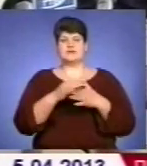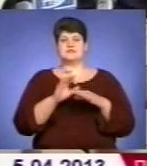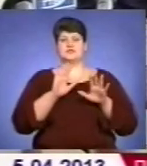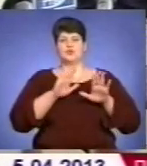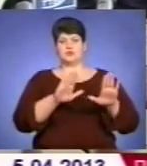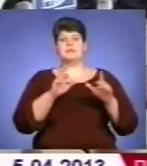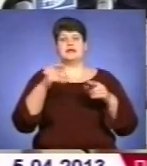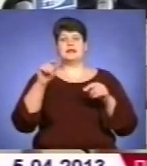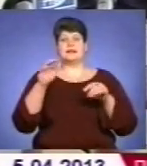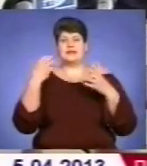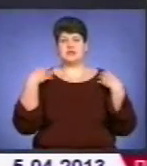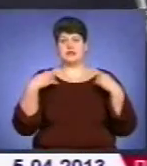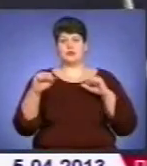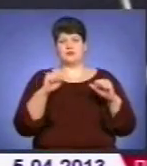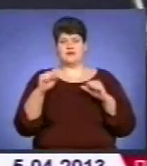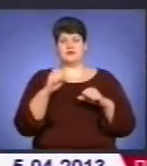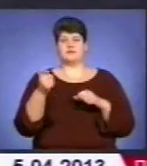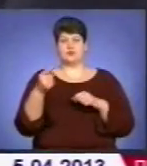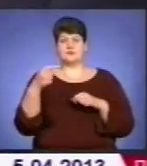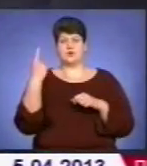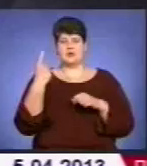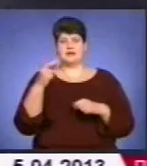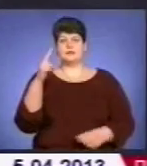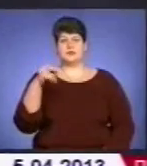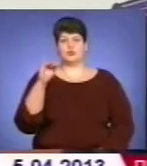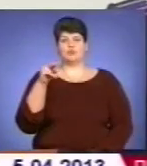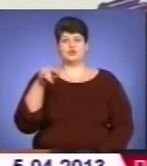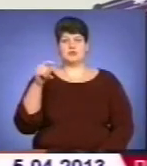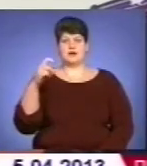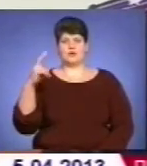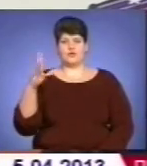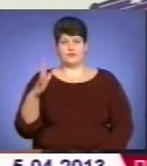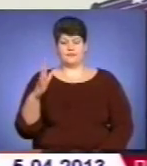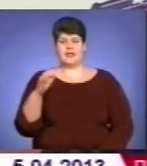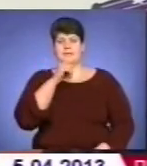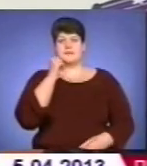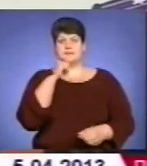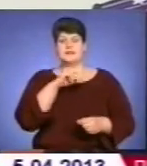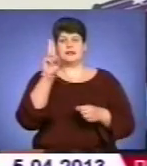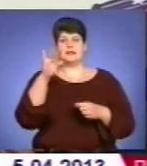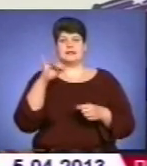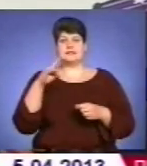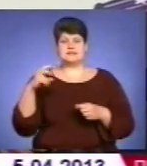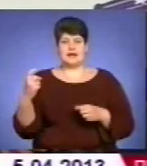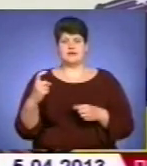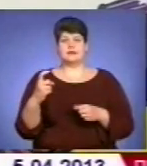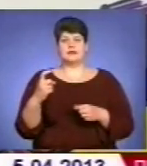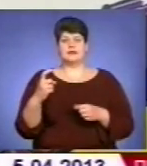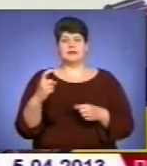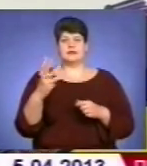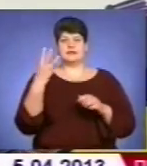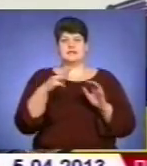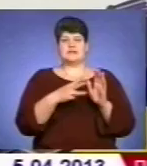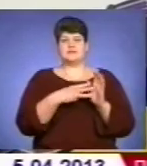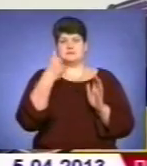управління податкової міліції в Тернопільській області Дмитро Пужляков. Підпільний цех, діяльність якого організував 37-річний